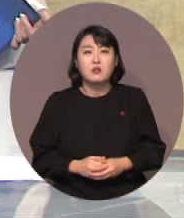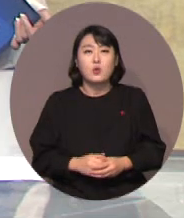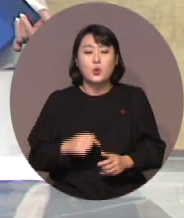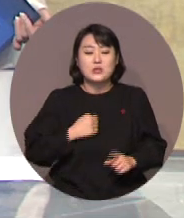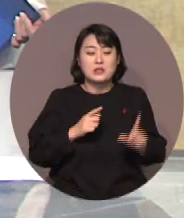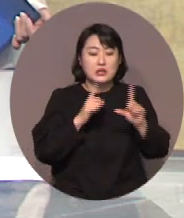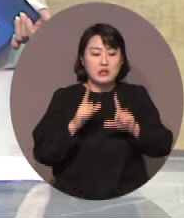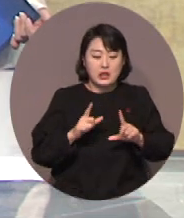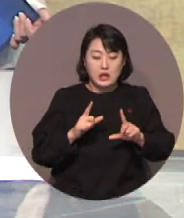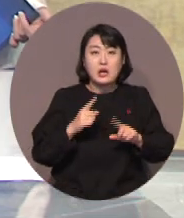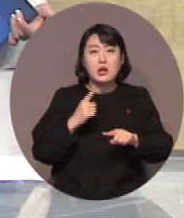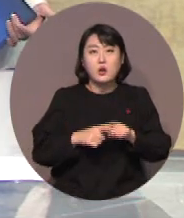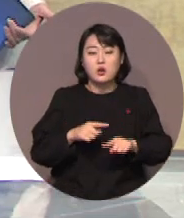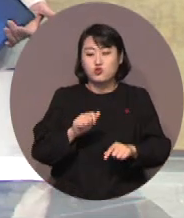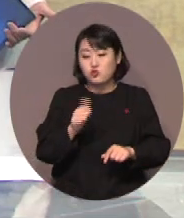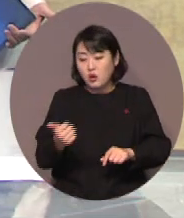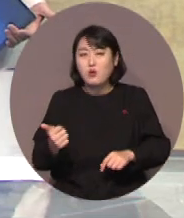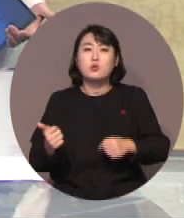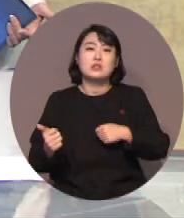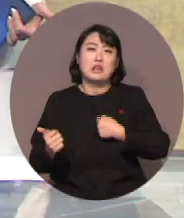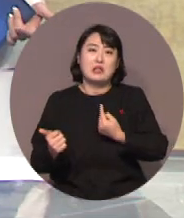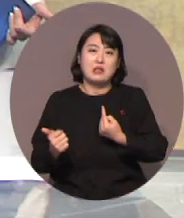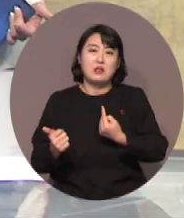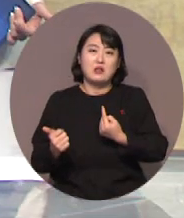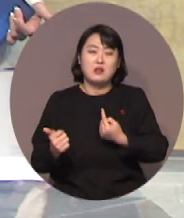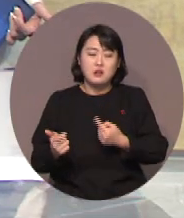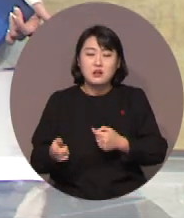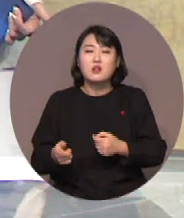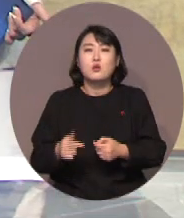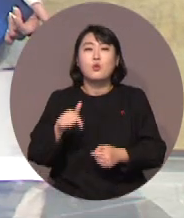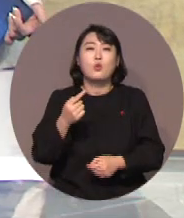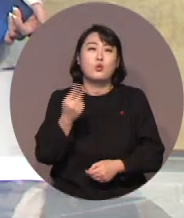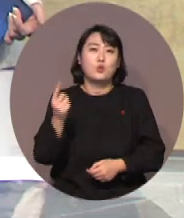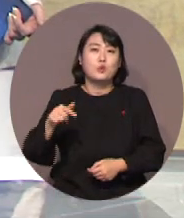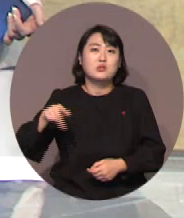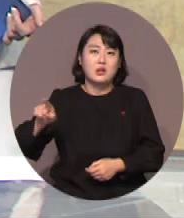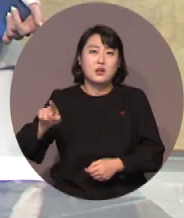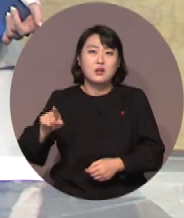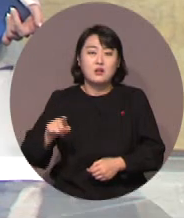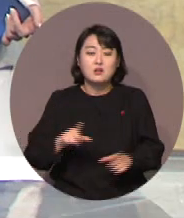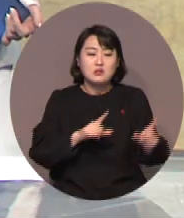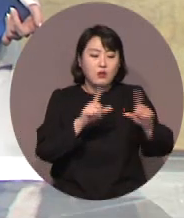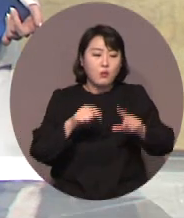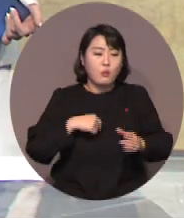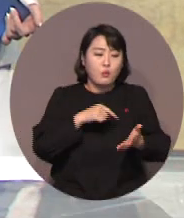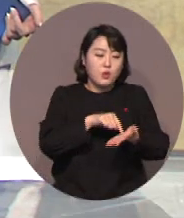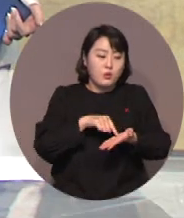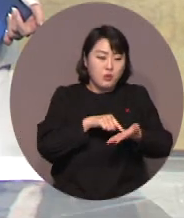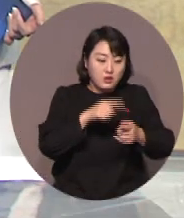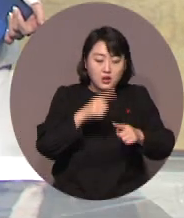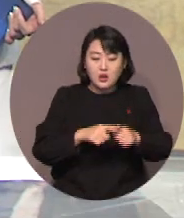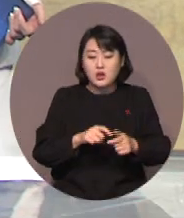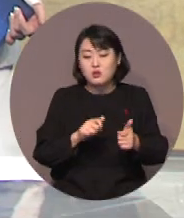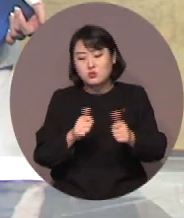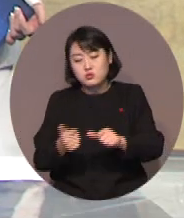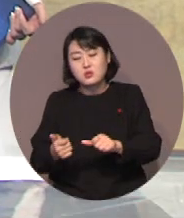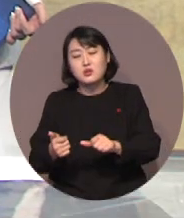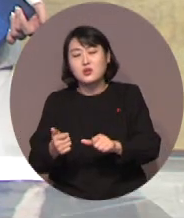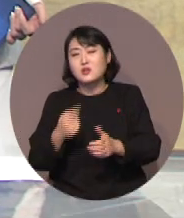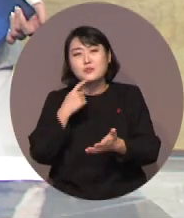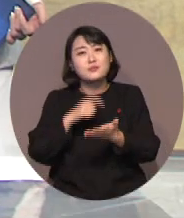그런데 이들은 삶과 죽음은 물론 죽음 이후 마지막 여정조차 순탄치 않은게 현실입니다 이현정 기자가